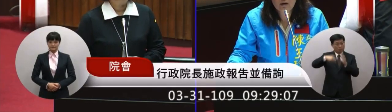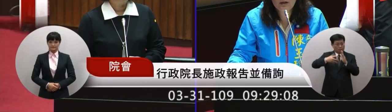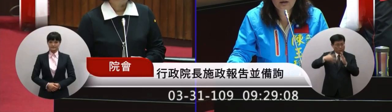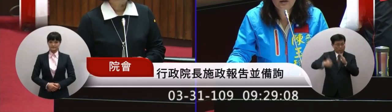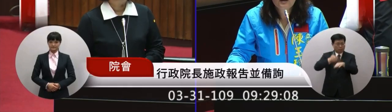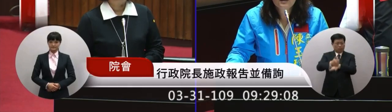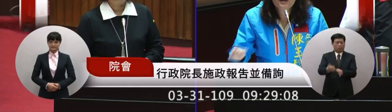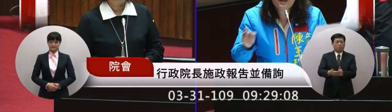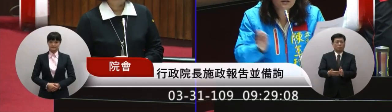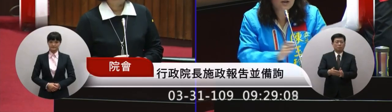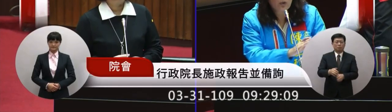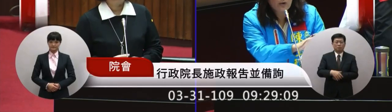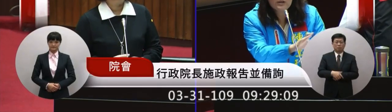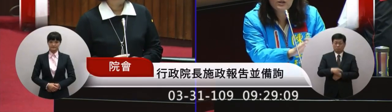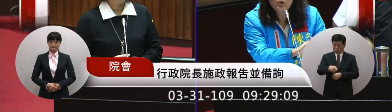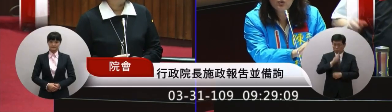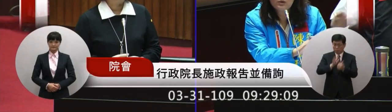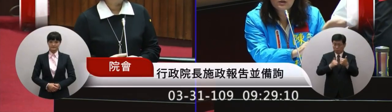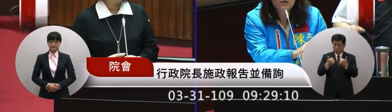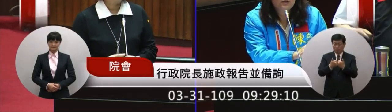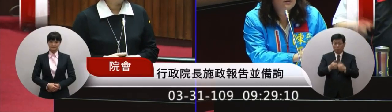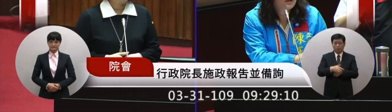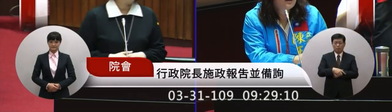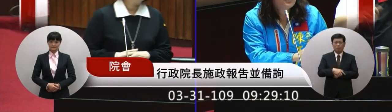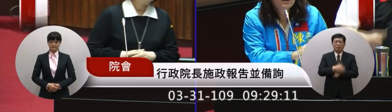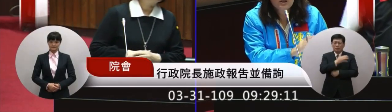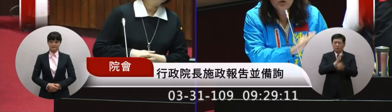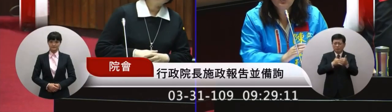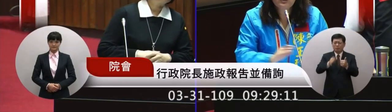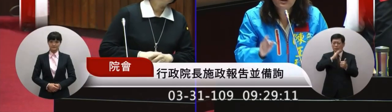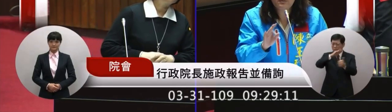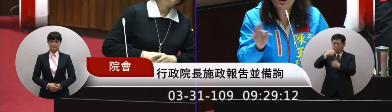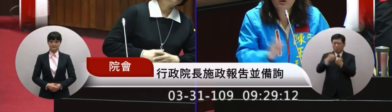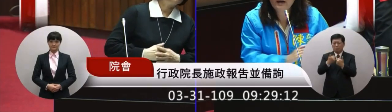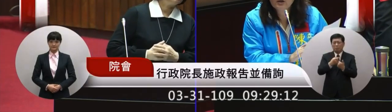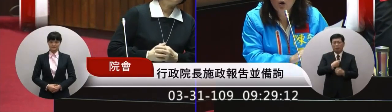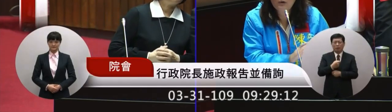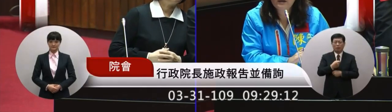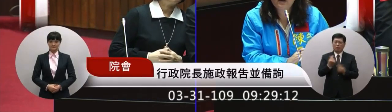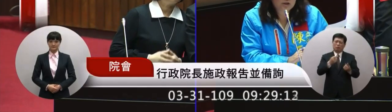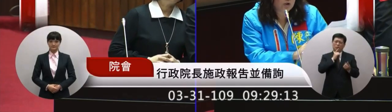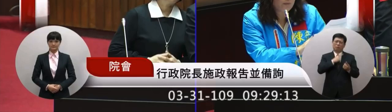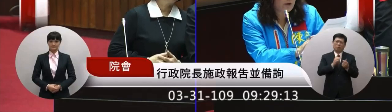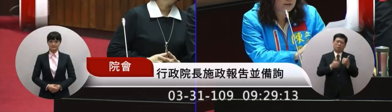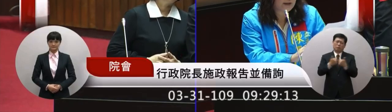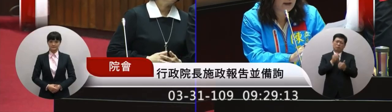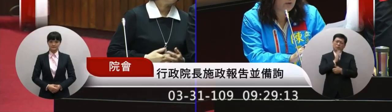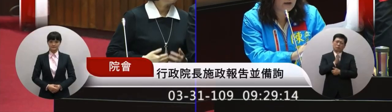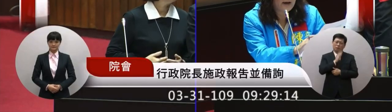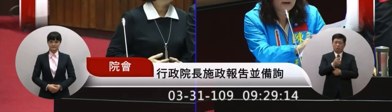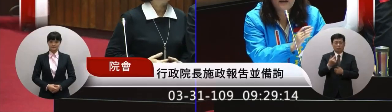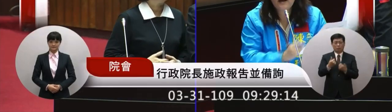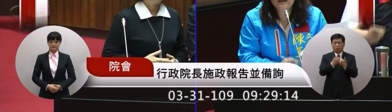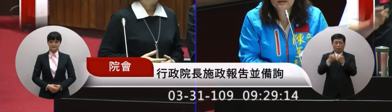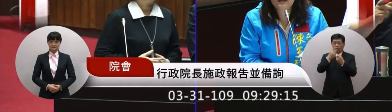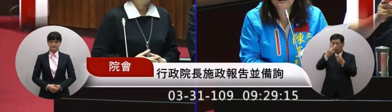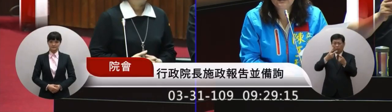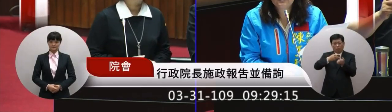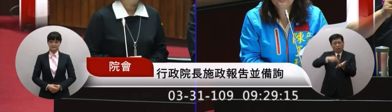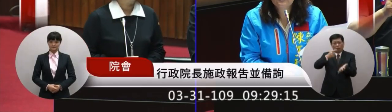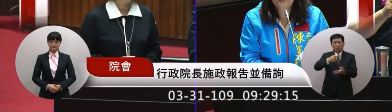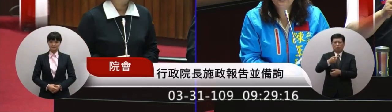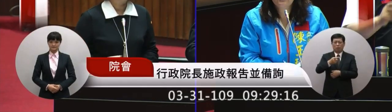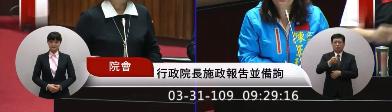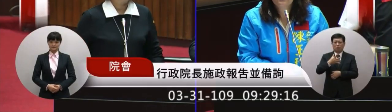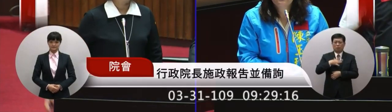长。好，那个在这个委员会几乎 陈委员一直在开会， 几乎没有他的功能了，几乎没有在开会，两年开一次。 离